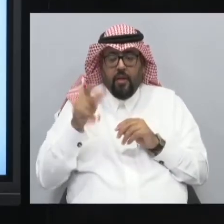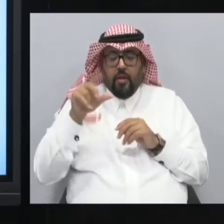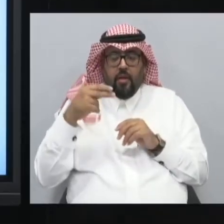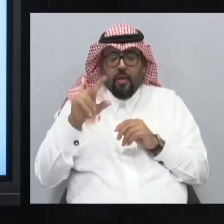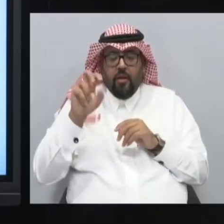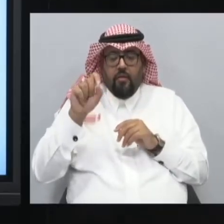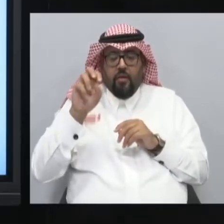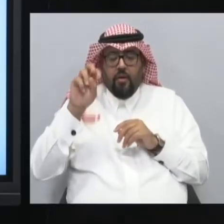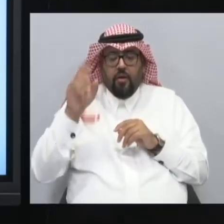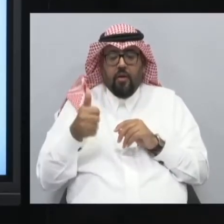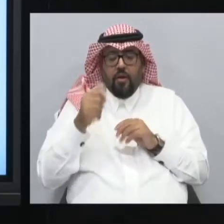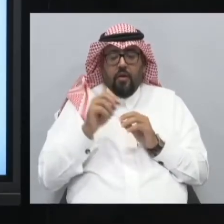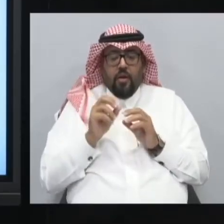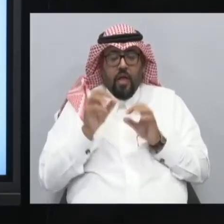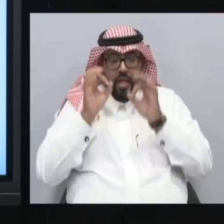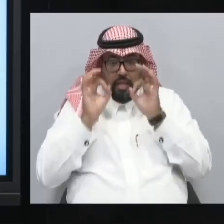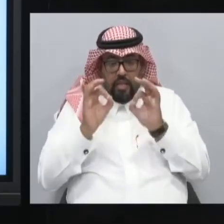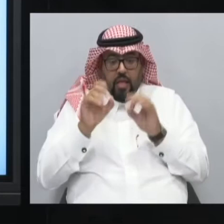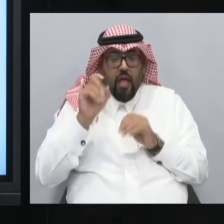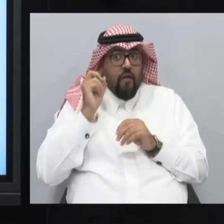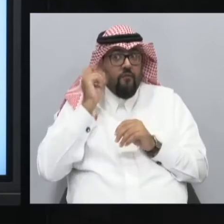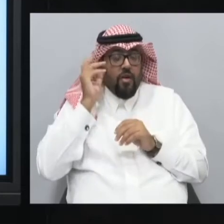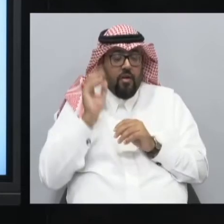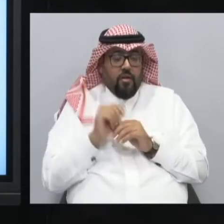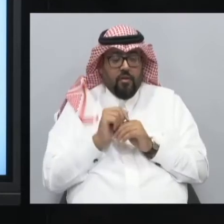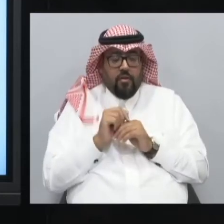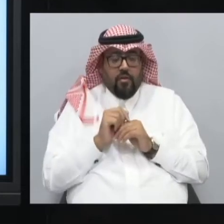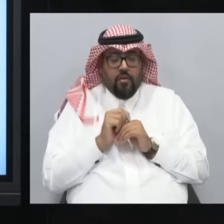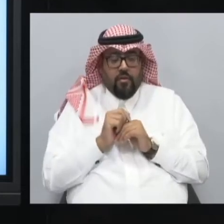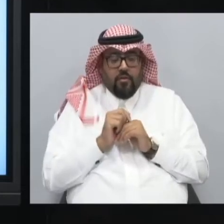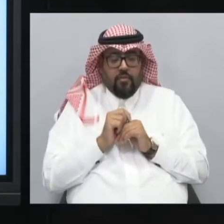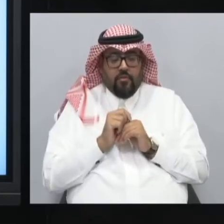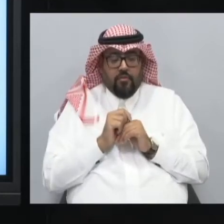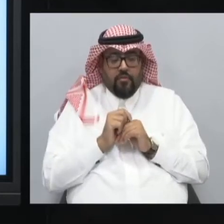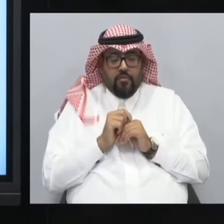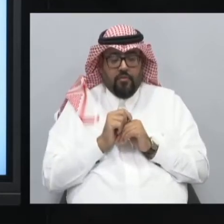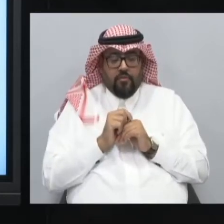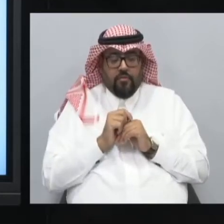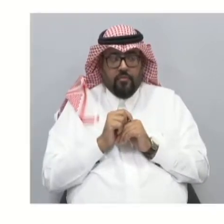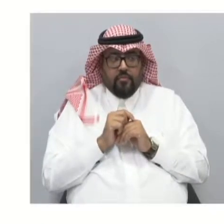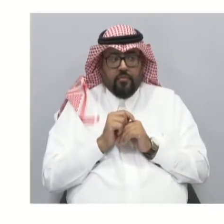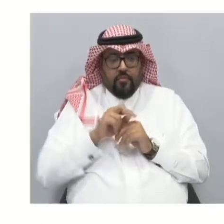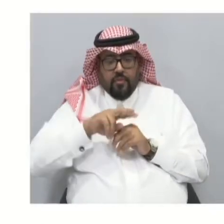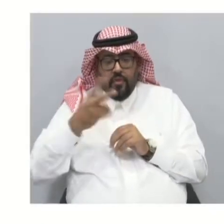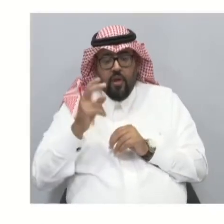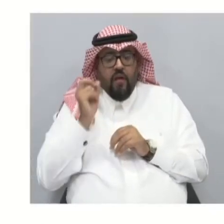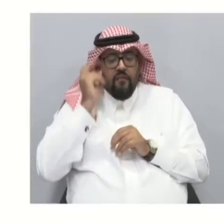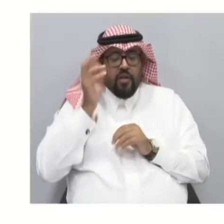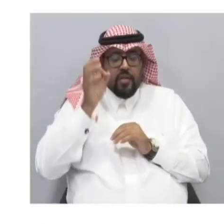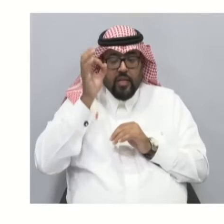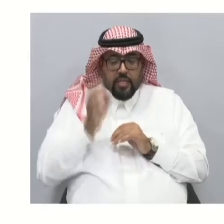الفقرات تحديد الفكرة الرئيسية. أنا أقرأ المطالع ثم أحدد الفكرة الرئيسية. طيب، تحويل الفكرة الرئيسية إلى